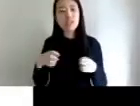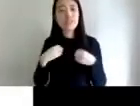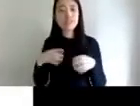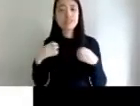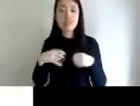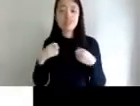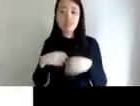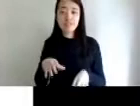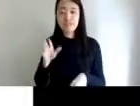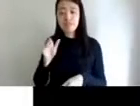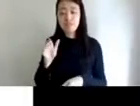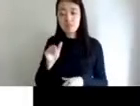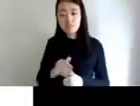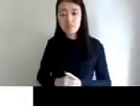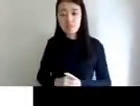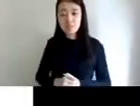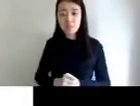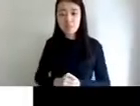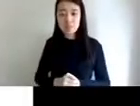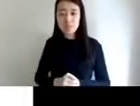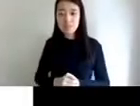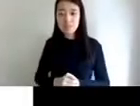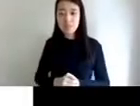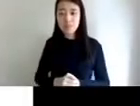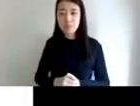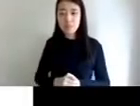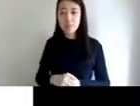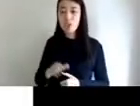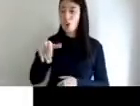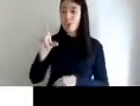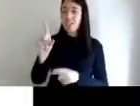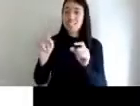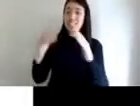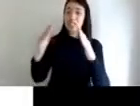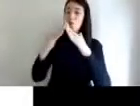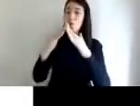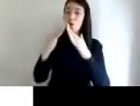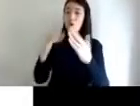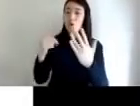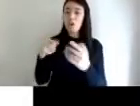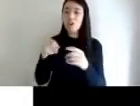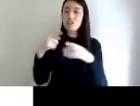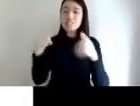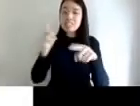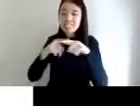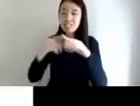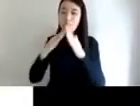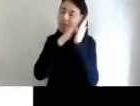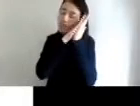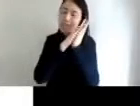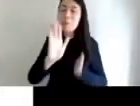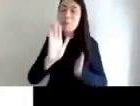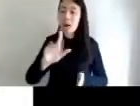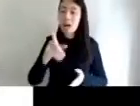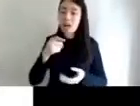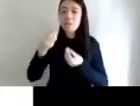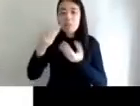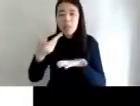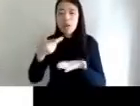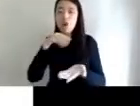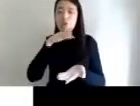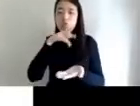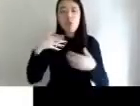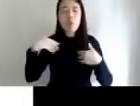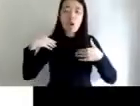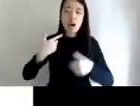哦，嗰間屋就唔係佢哋住嘅，係攞嚟休息嘅。 係啊， 哦，好啊，多謝你的分享